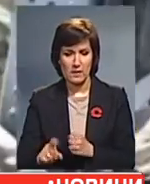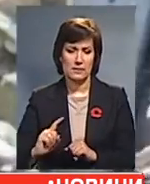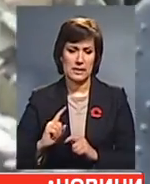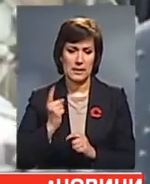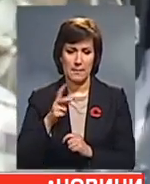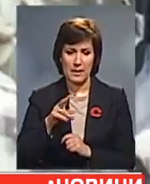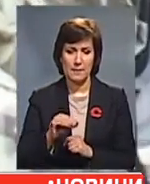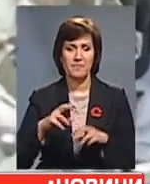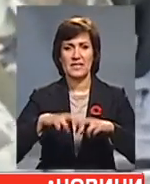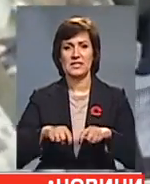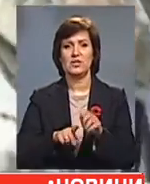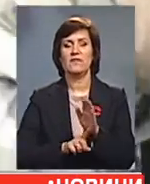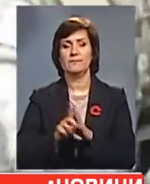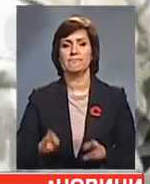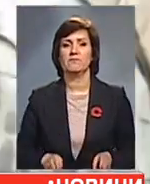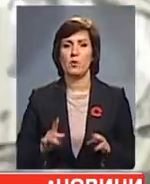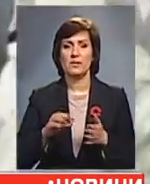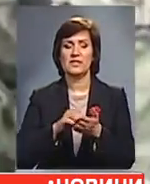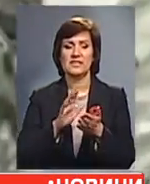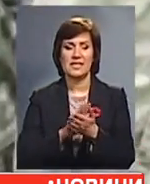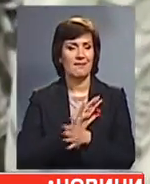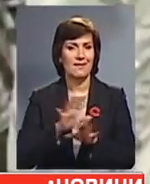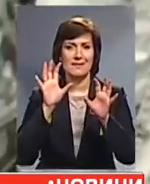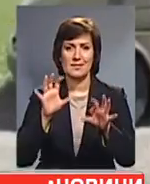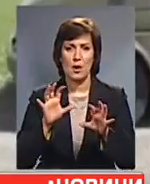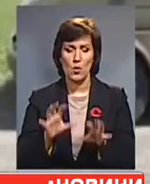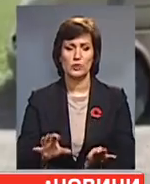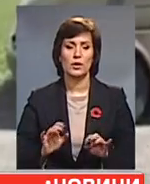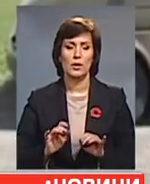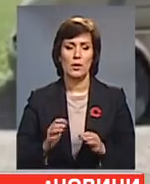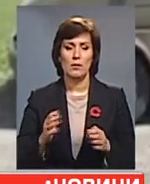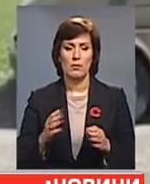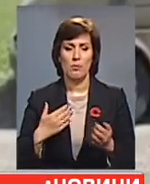затримали. Слідчі відкрили провадження за статтею «Незаконне поводження зі зброєю».